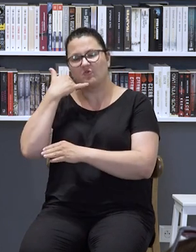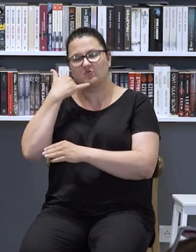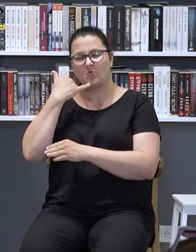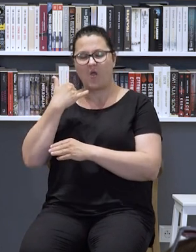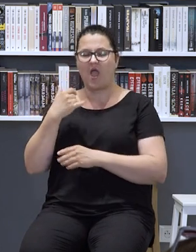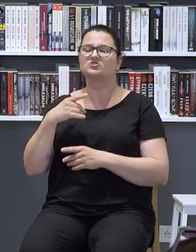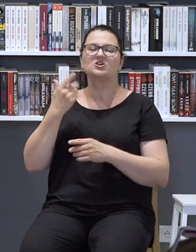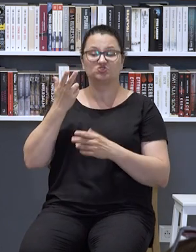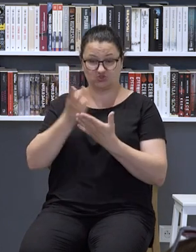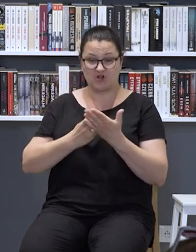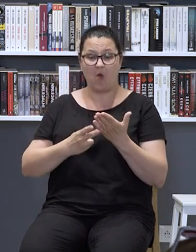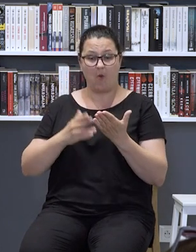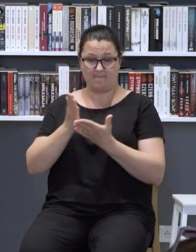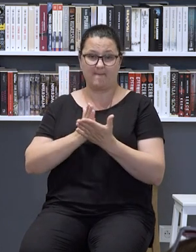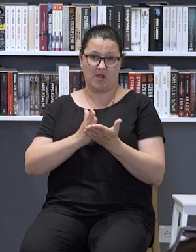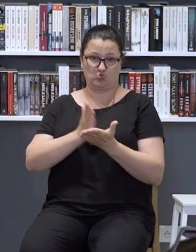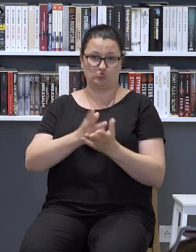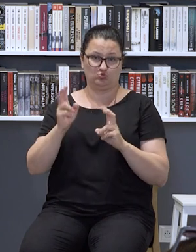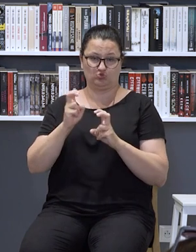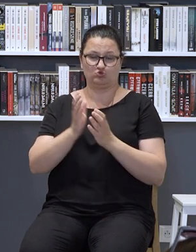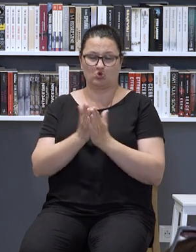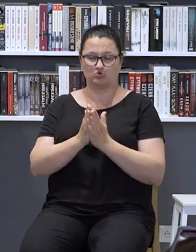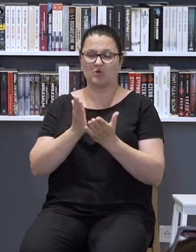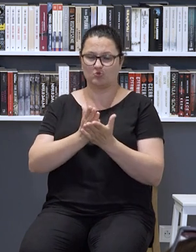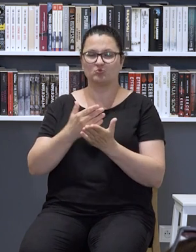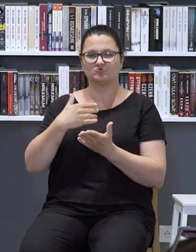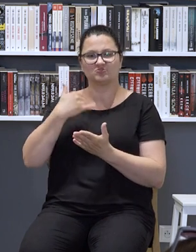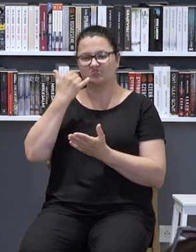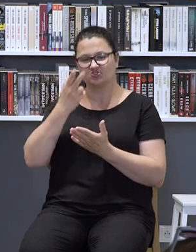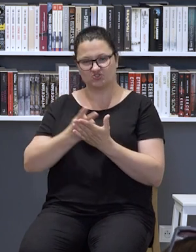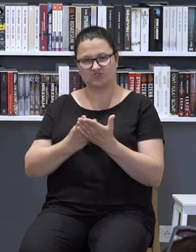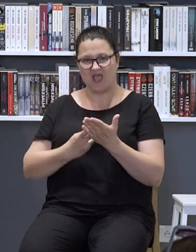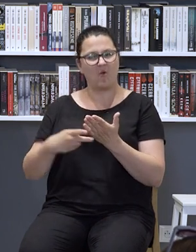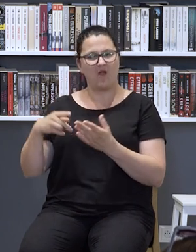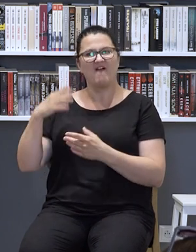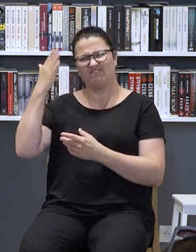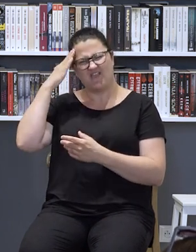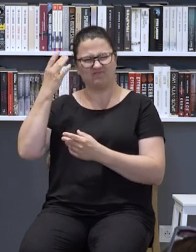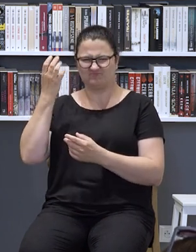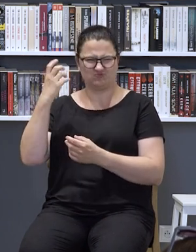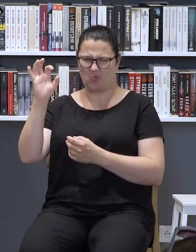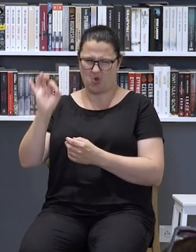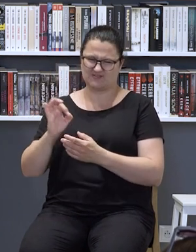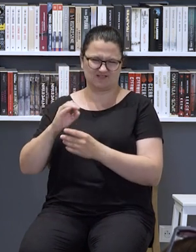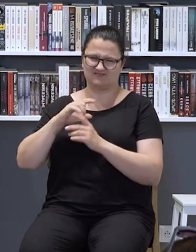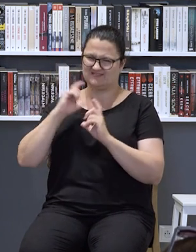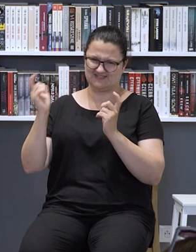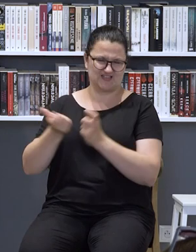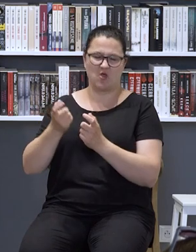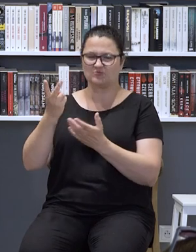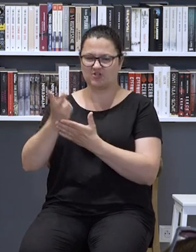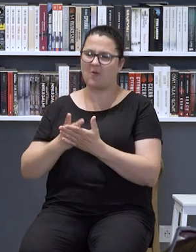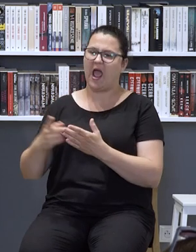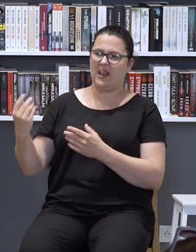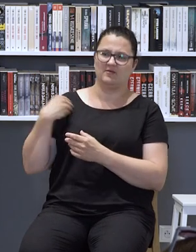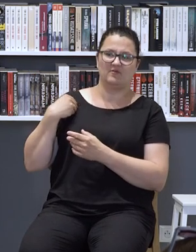jej się podobała i rozmawiała ze mną, ja wiem na 100%, że ona ją przeczytała od deski do deski i powiedziała tak, tylko